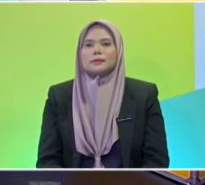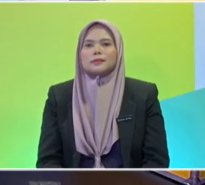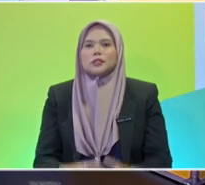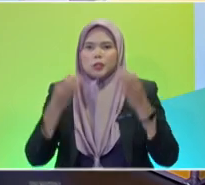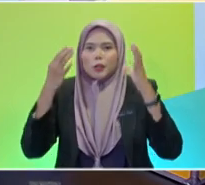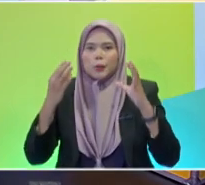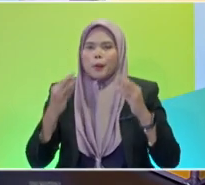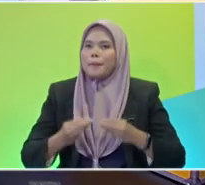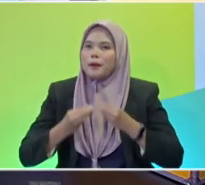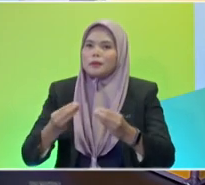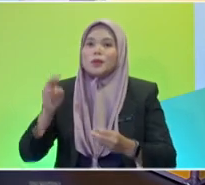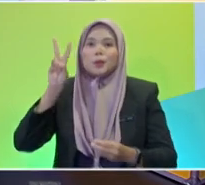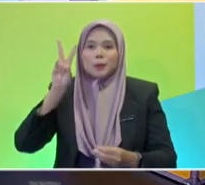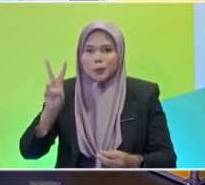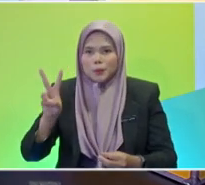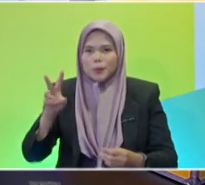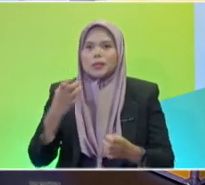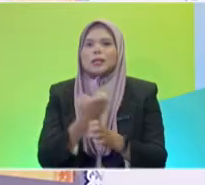Ani 2 juga